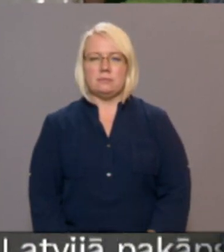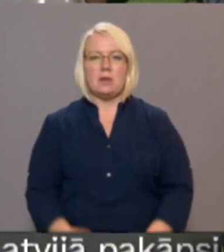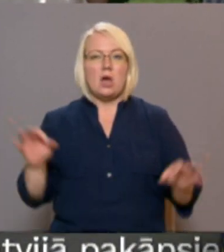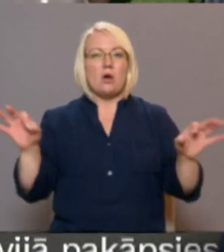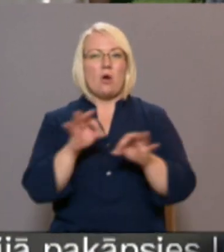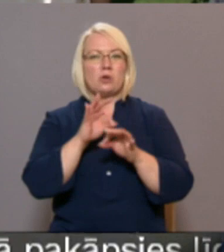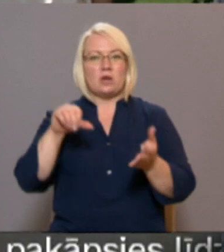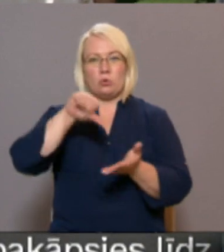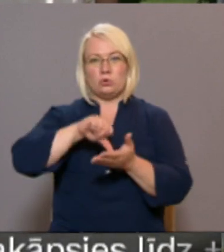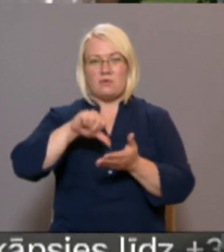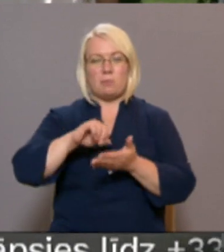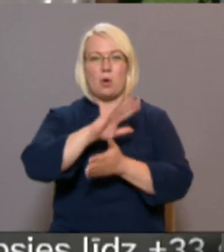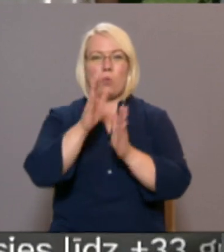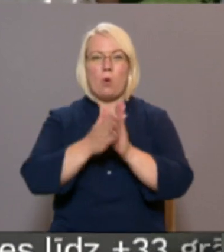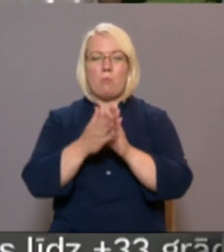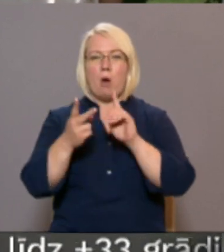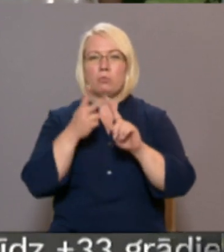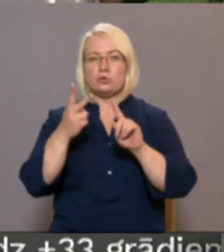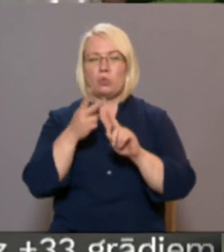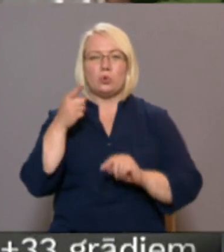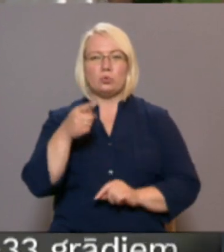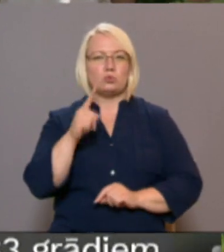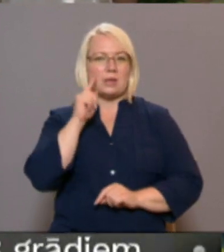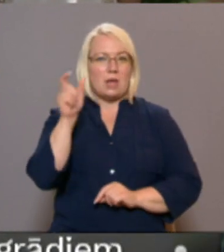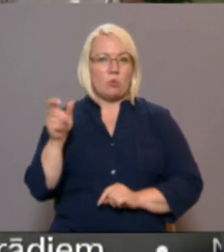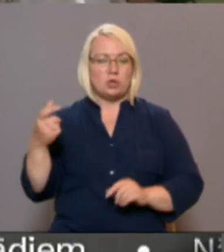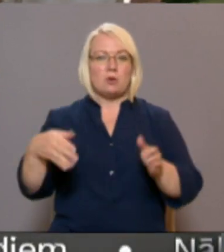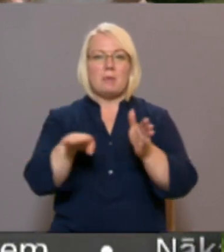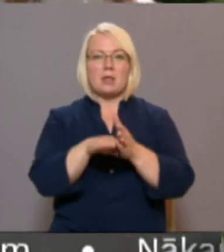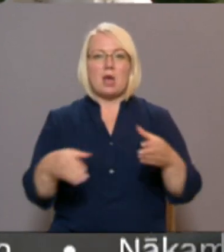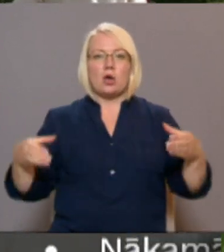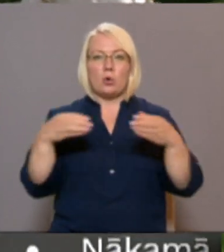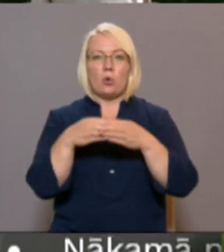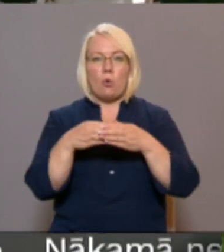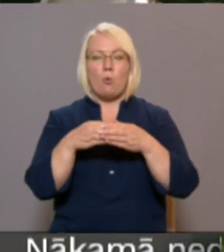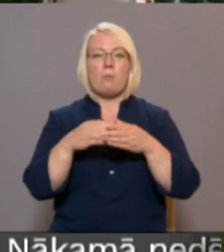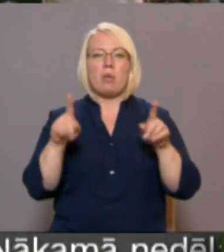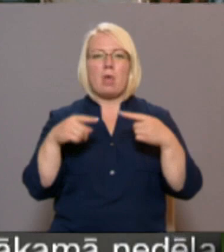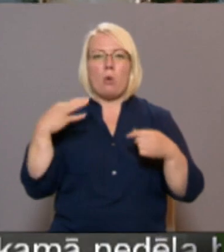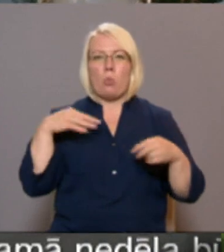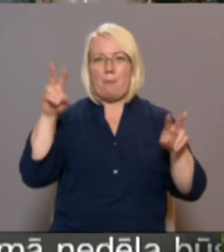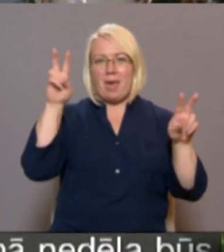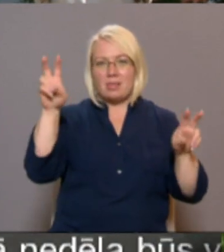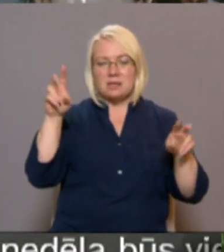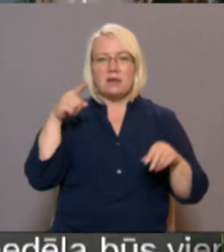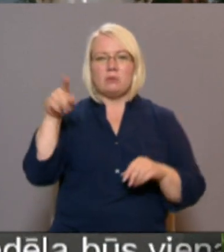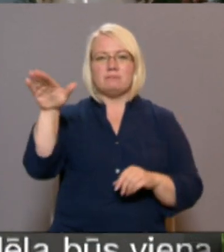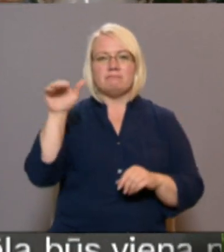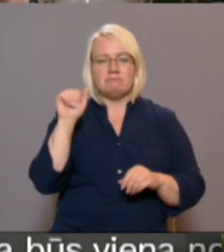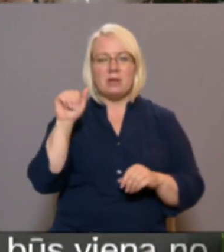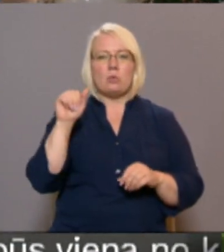Koncertu uzvedumā kopā ar 1500 jauniešu piedalās arī grupa Tautu meita. Ideja smelta no Imanta